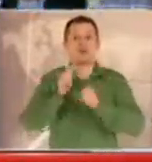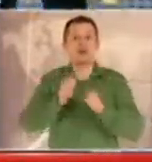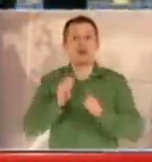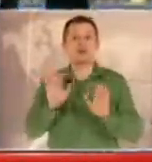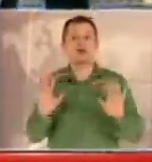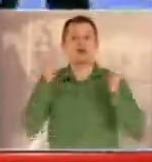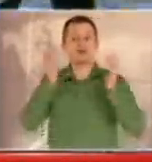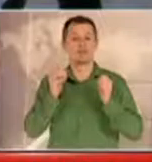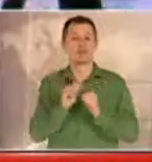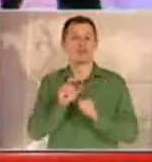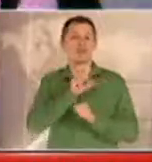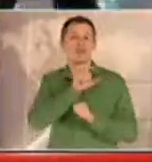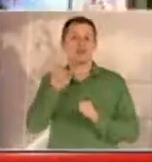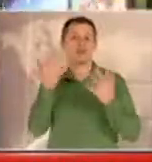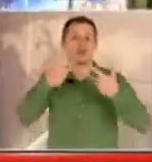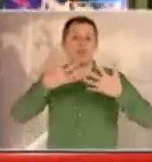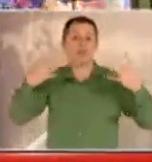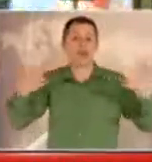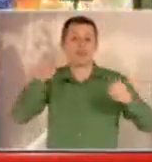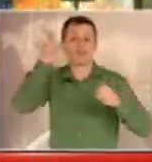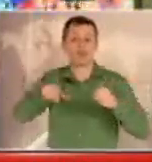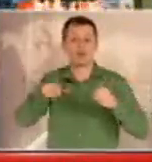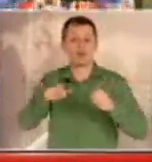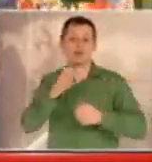datorită numărului mare de spectatori.